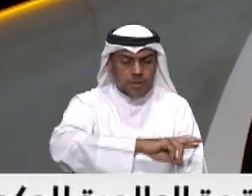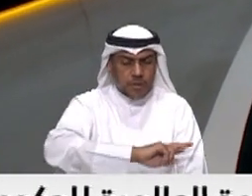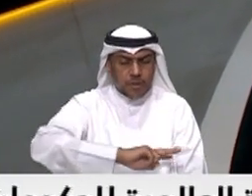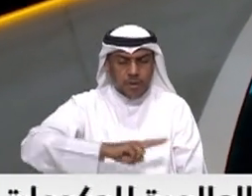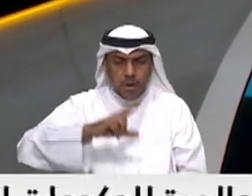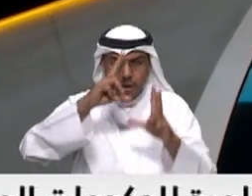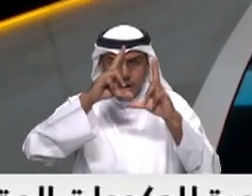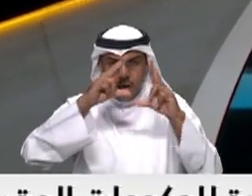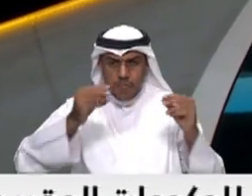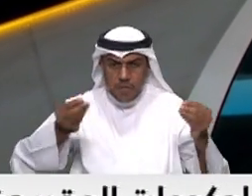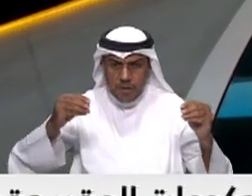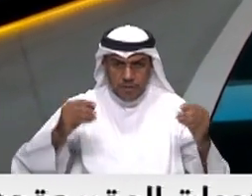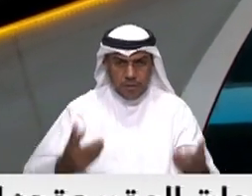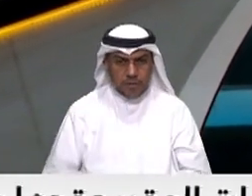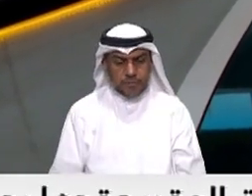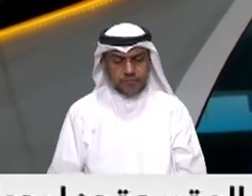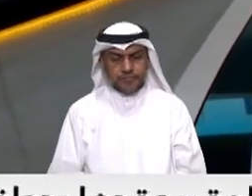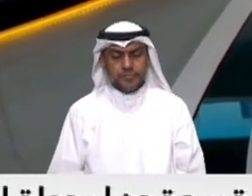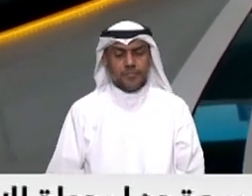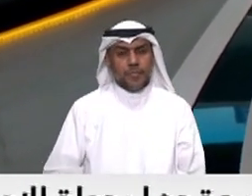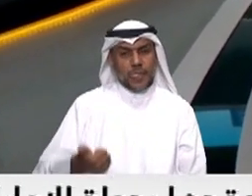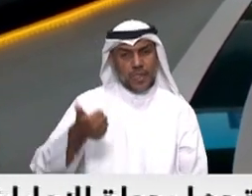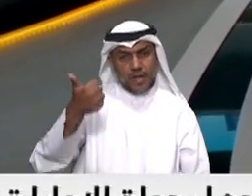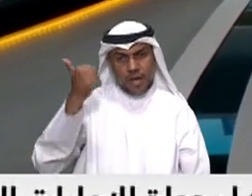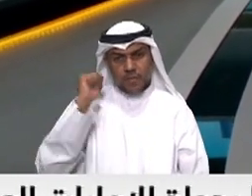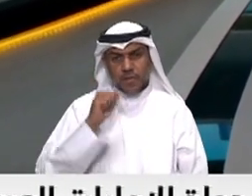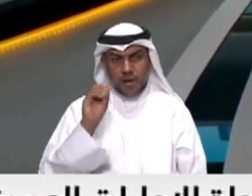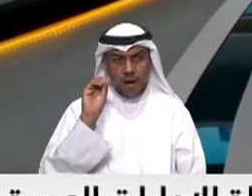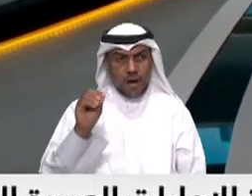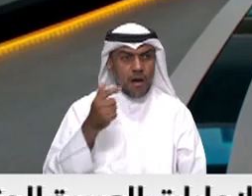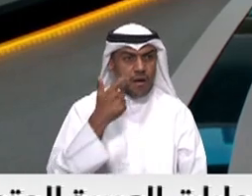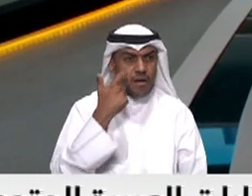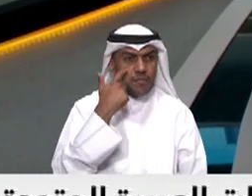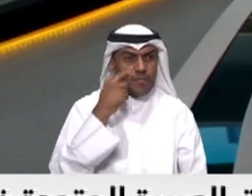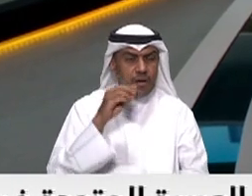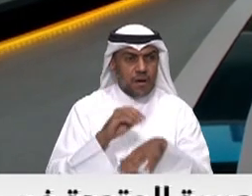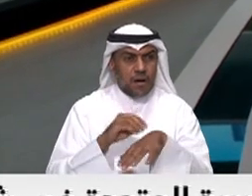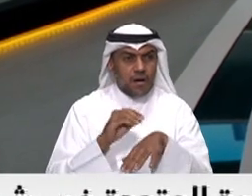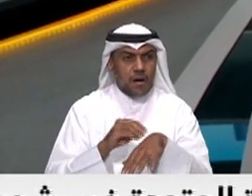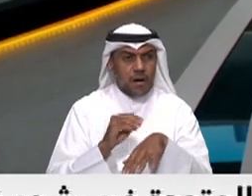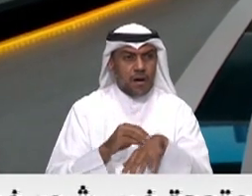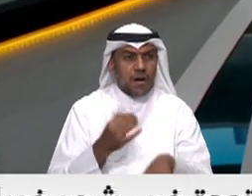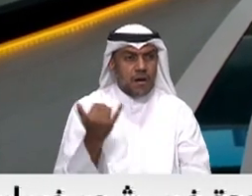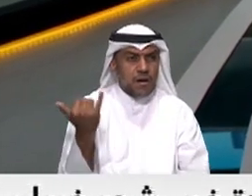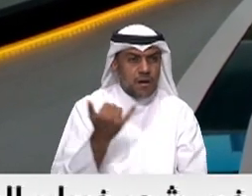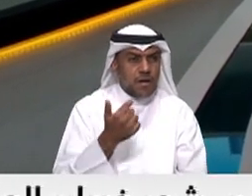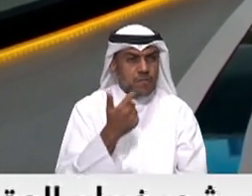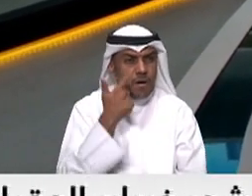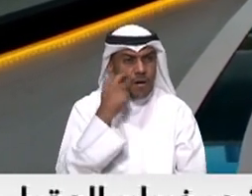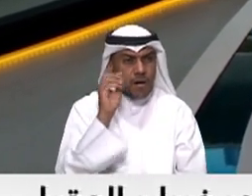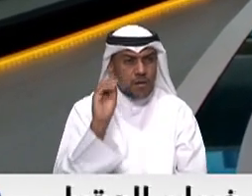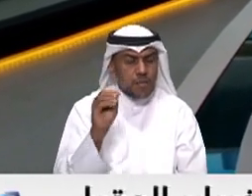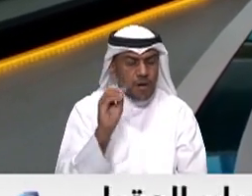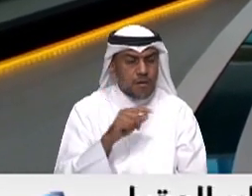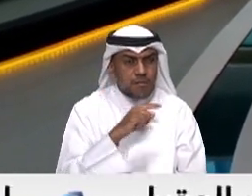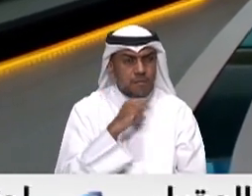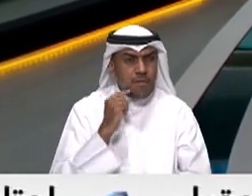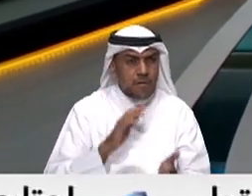ولعل مشهد أمس بعد أن جاء تحذيرا من قبل العدو الإسرائيلي لمعظم المناطق اللبنانية